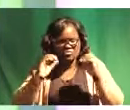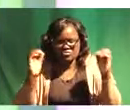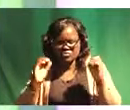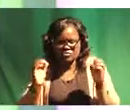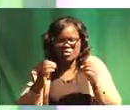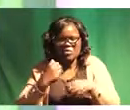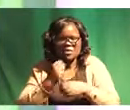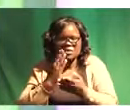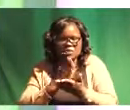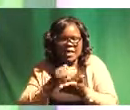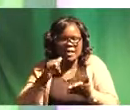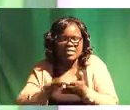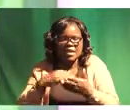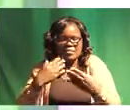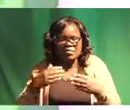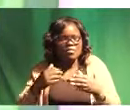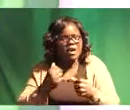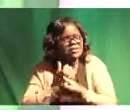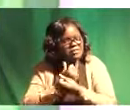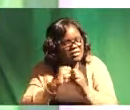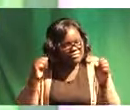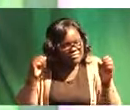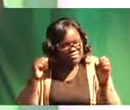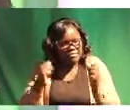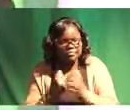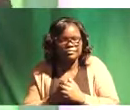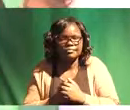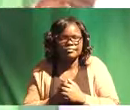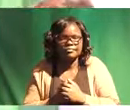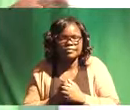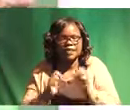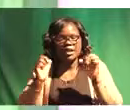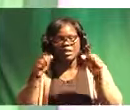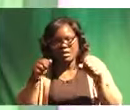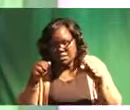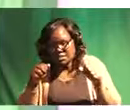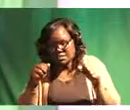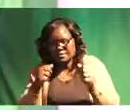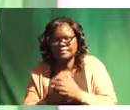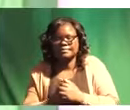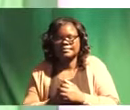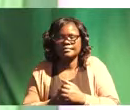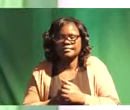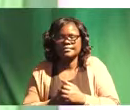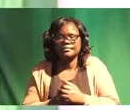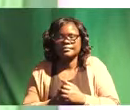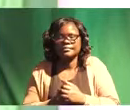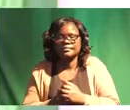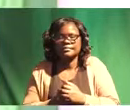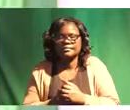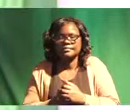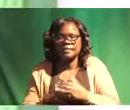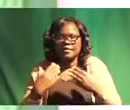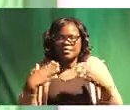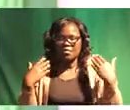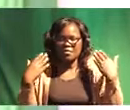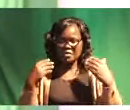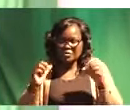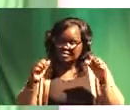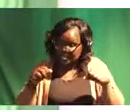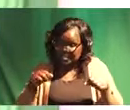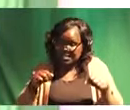kwamba wananchi wanaishi kwa amani. Tumekubaliana ndugu zetu? Watu wa Meru